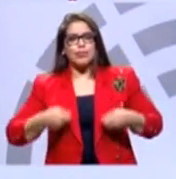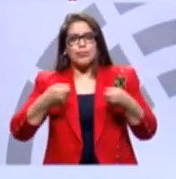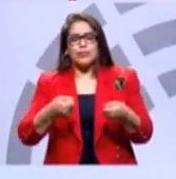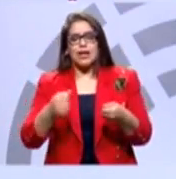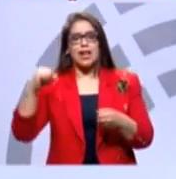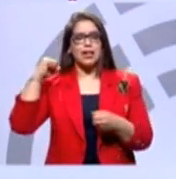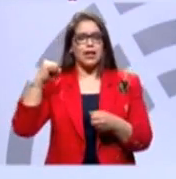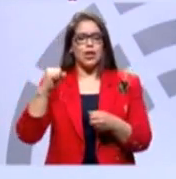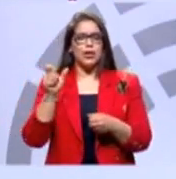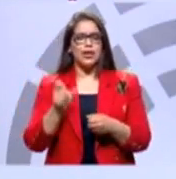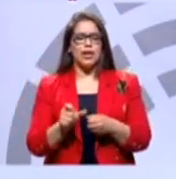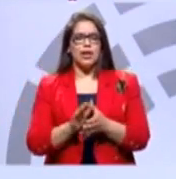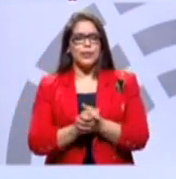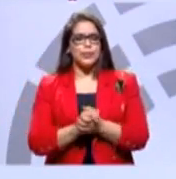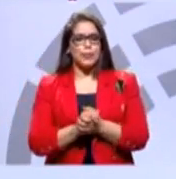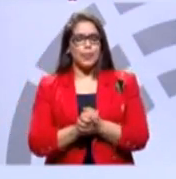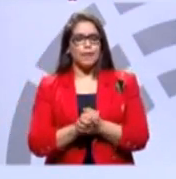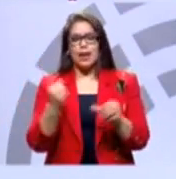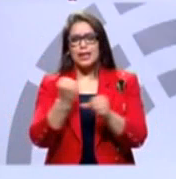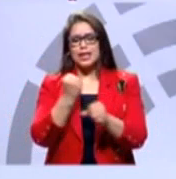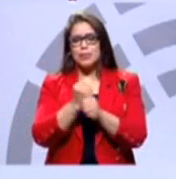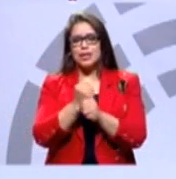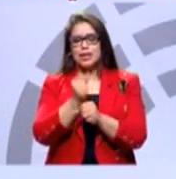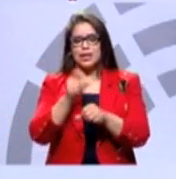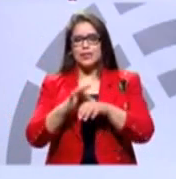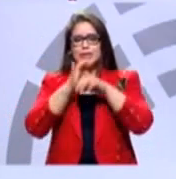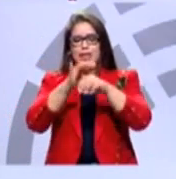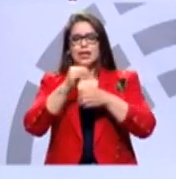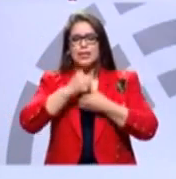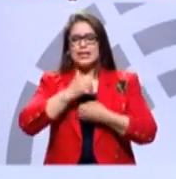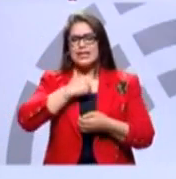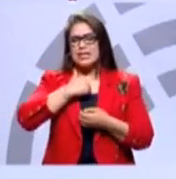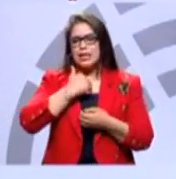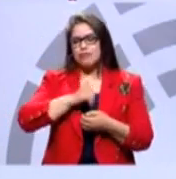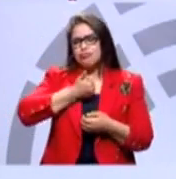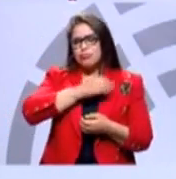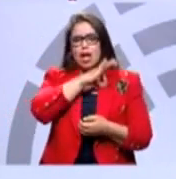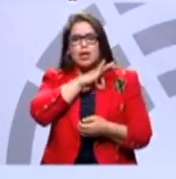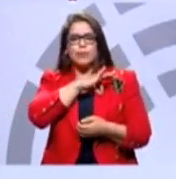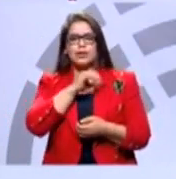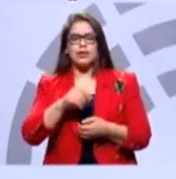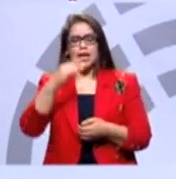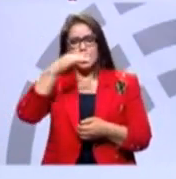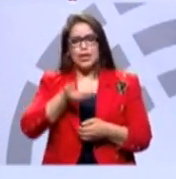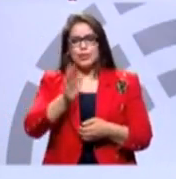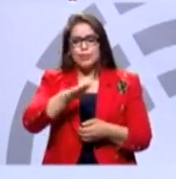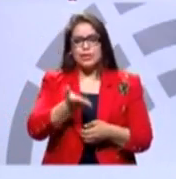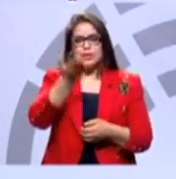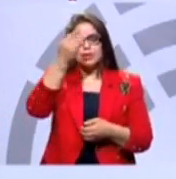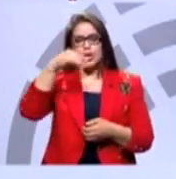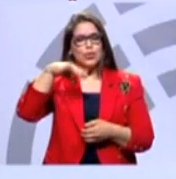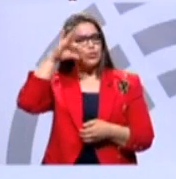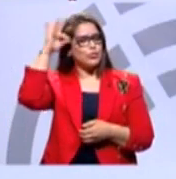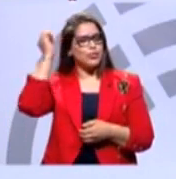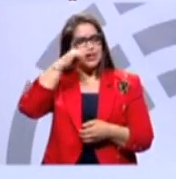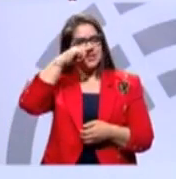القويه والنوايا الصادقه خدمه للناس لا لما صالح الافراد والفئات الضيقه المجد للشهداء والعزه